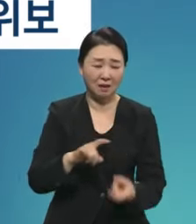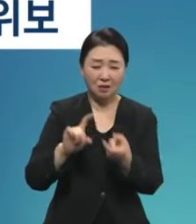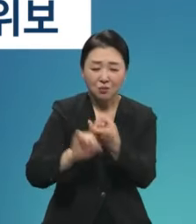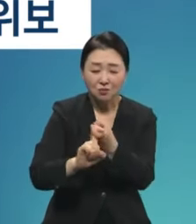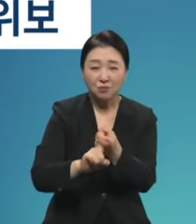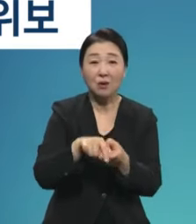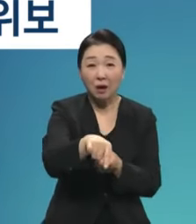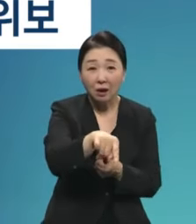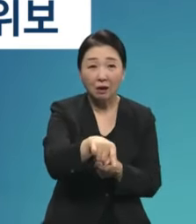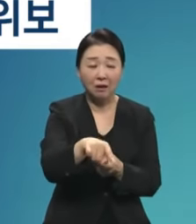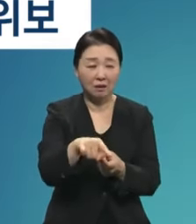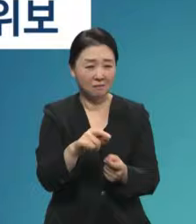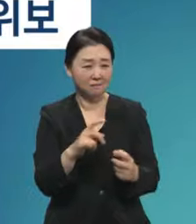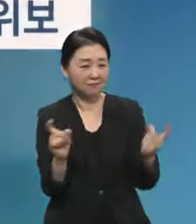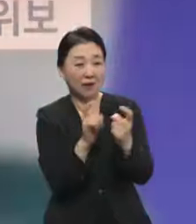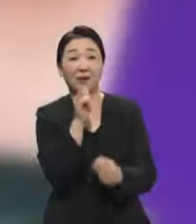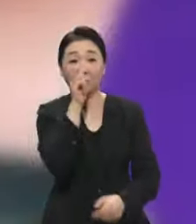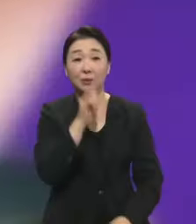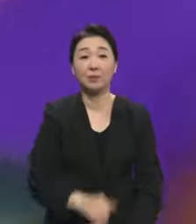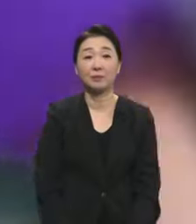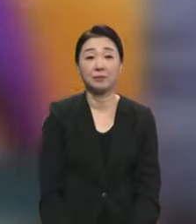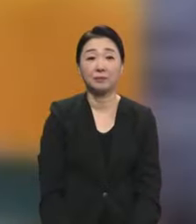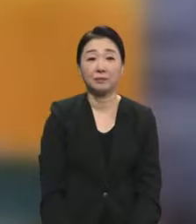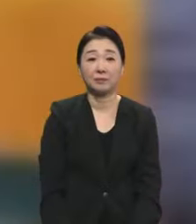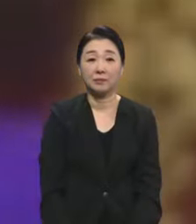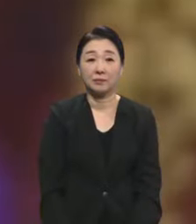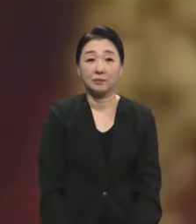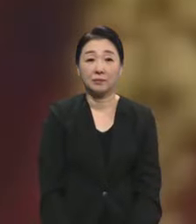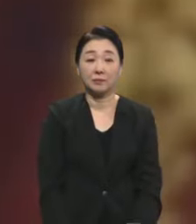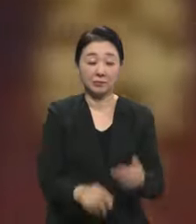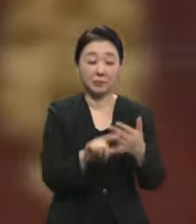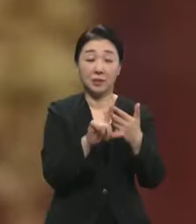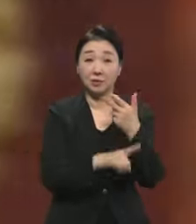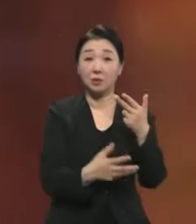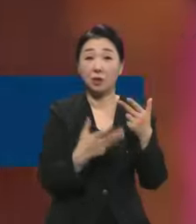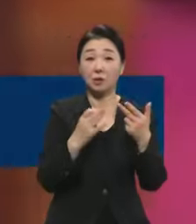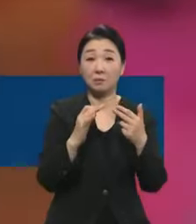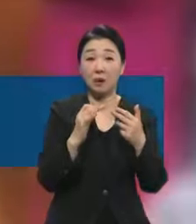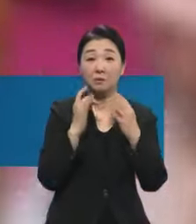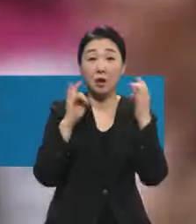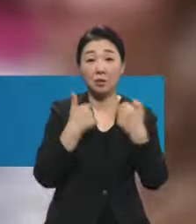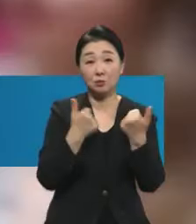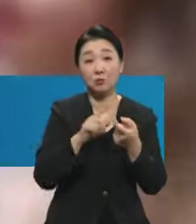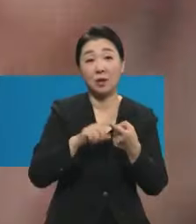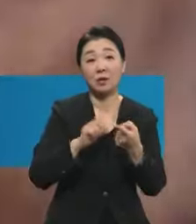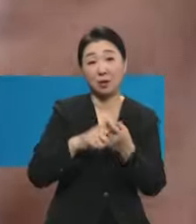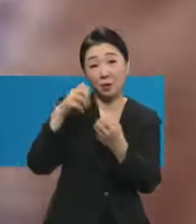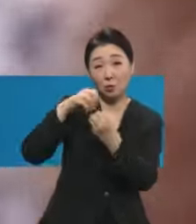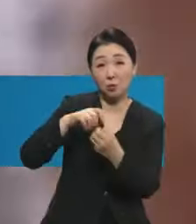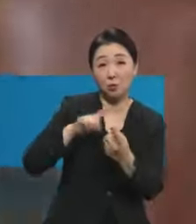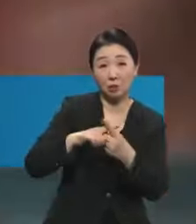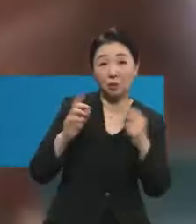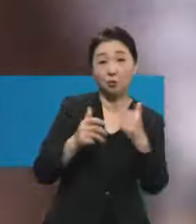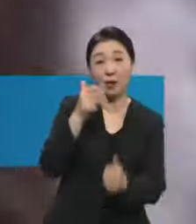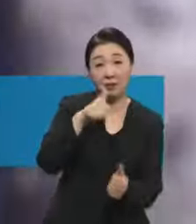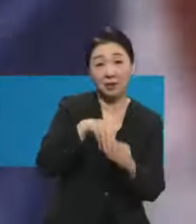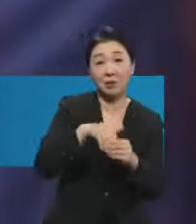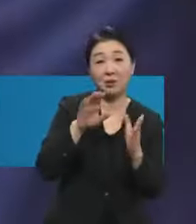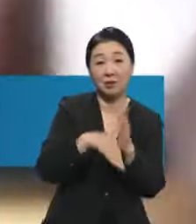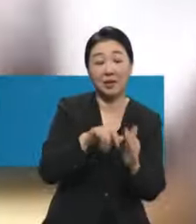사이에 신경전도 벌어졌습니다. 지난 18일 프랑스 국회의 전통대로 국회의장 선거에서 가장